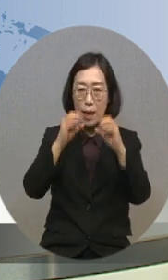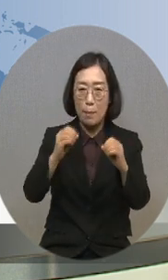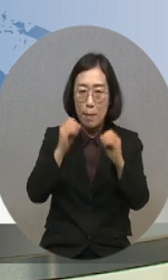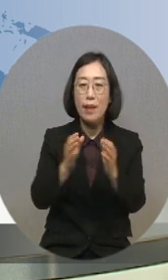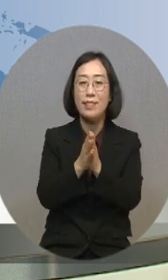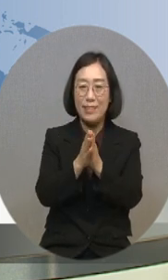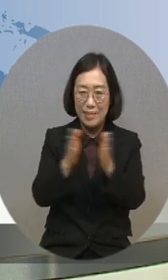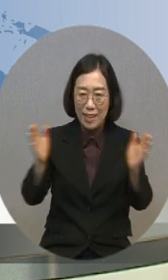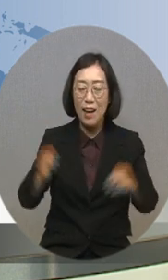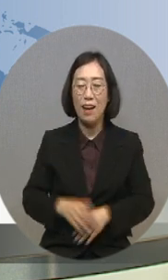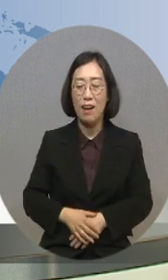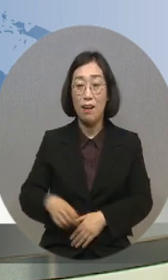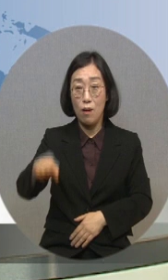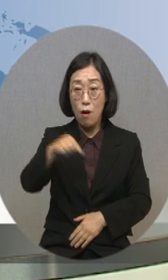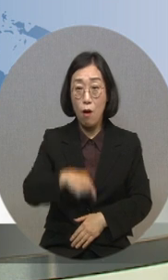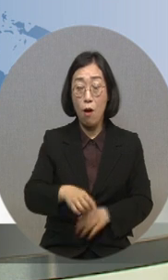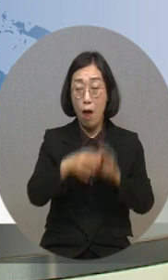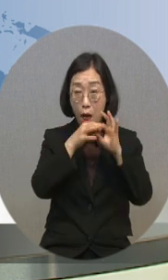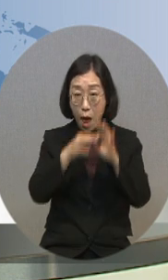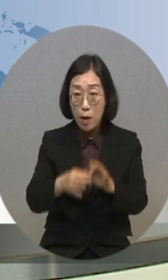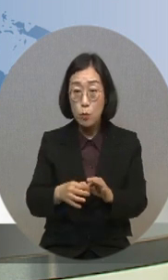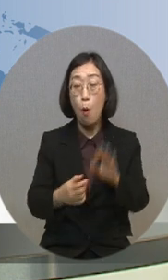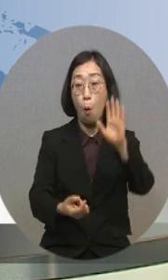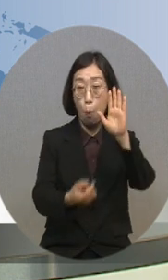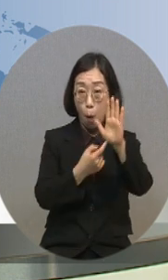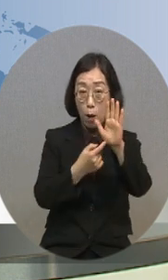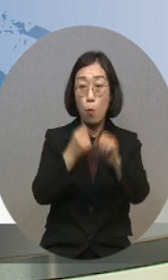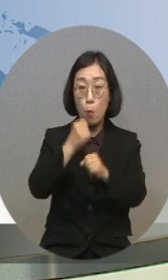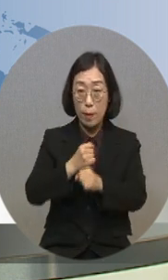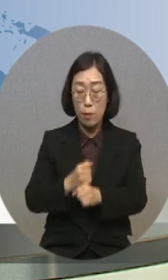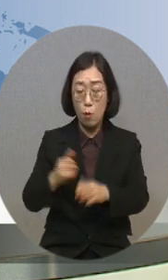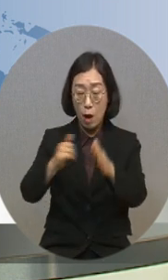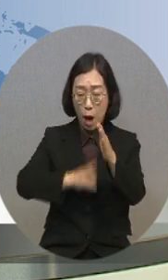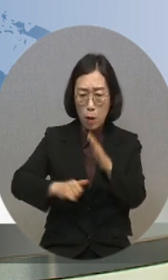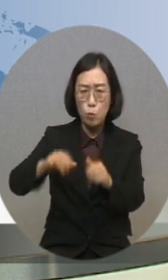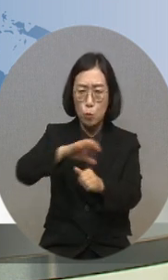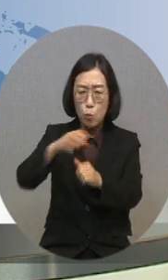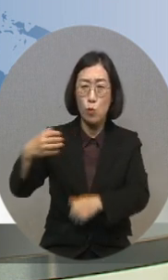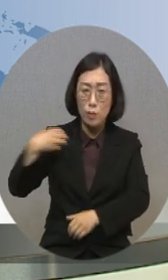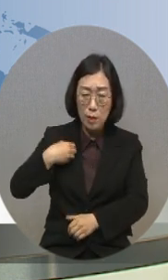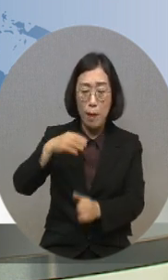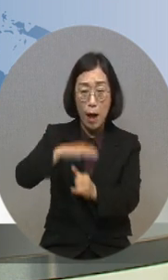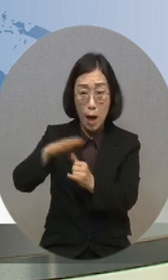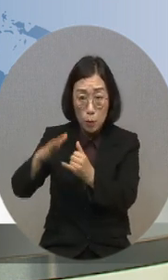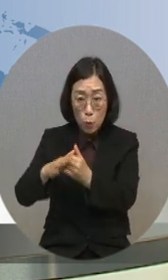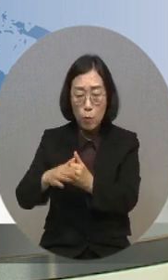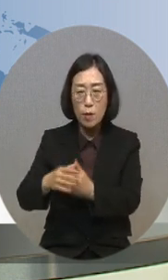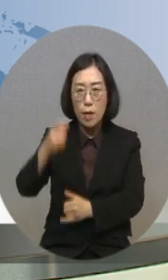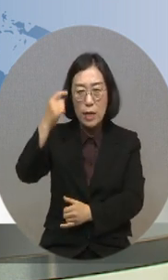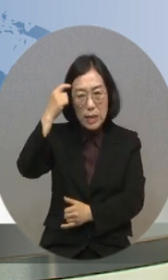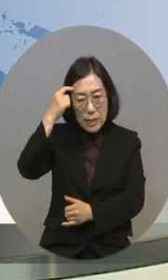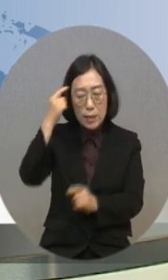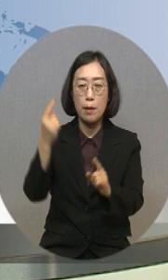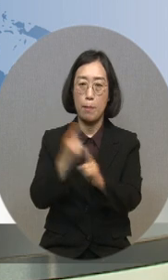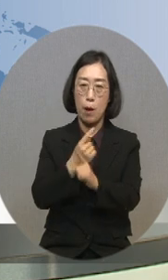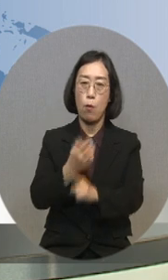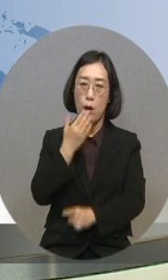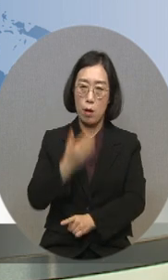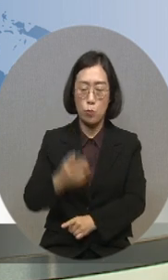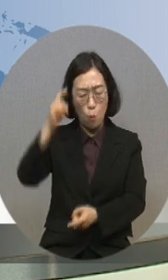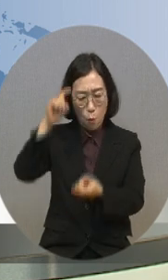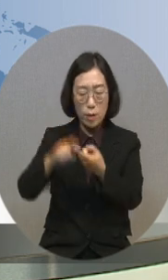있는데요. 이 캠페인을 광고로 제작해 가족돌봄 아동의 인식을 바꿀 수 있다는 반응으로 관심이